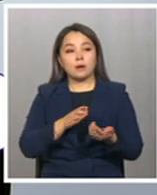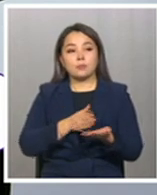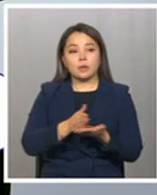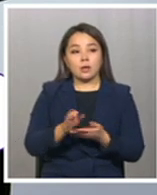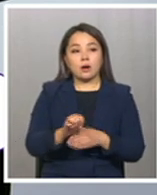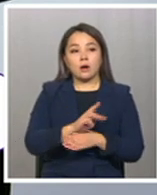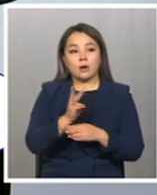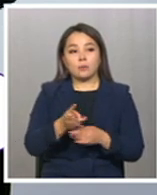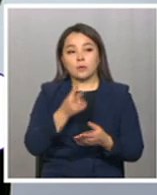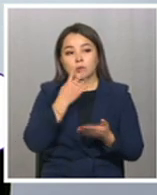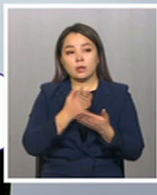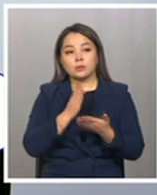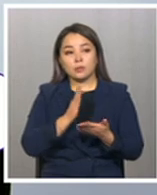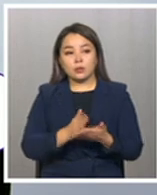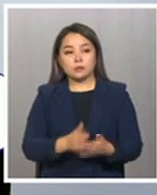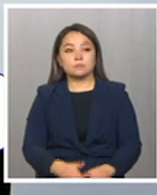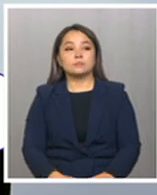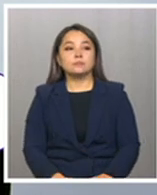өтеді екен.